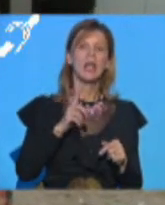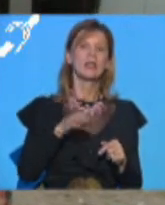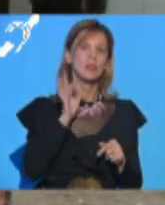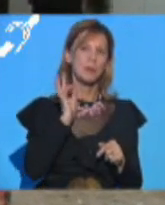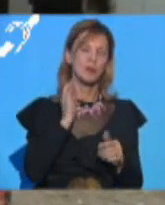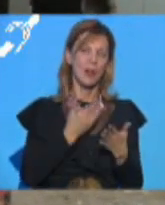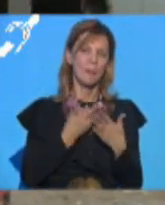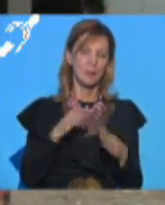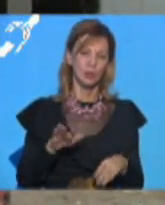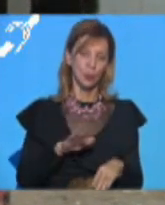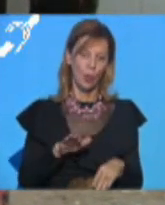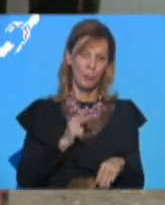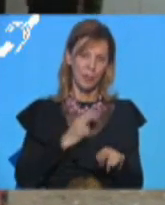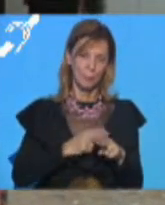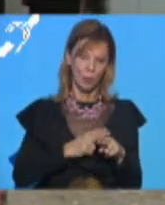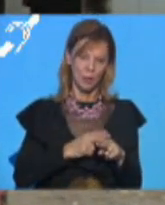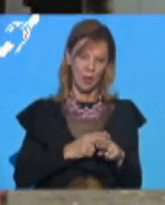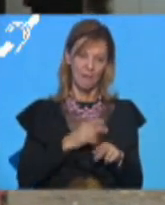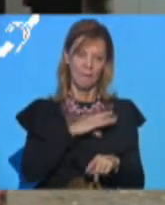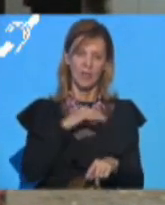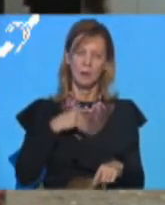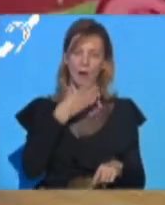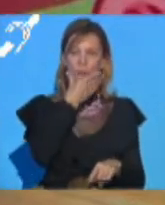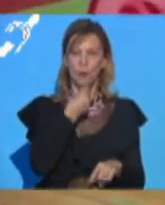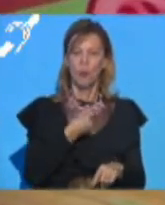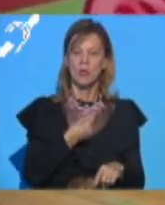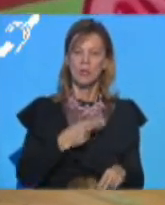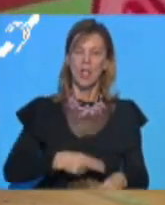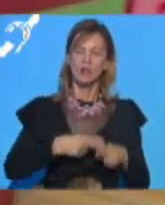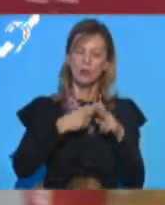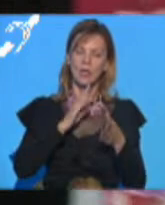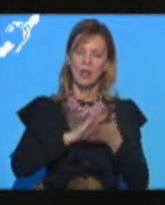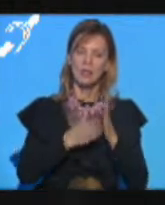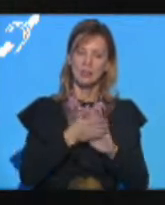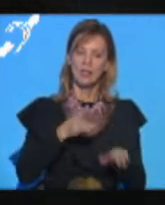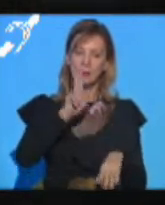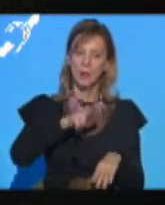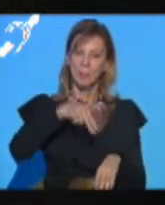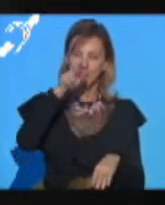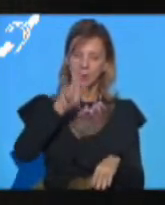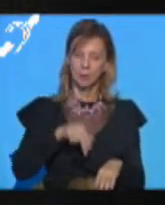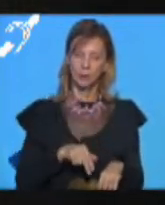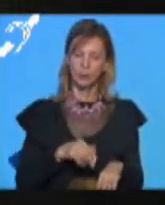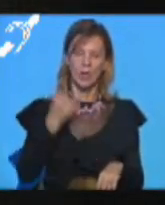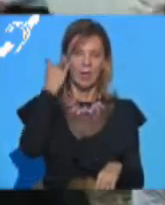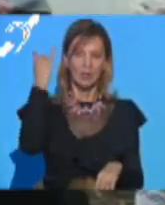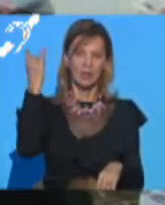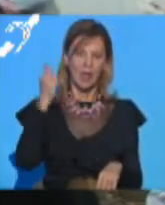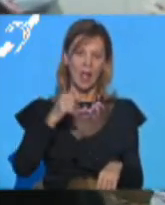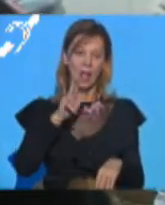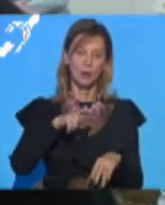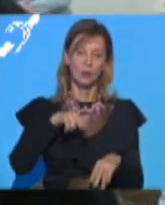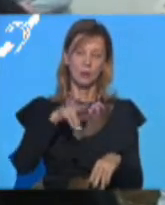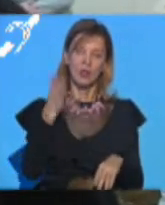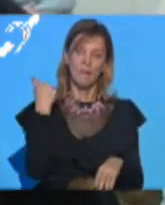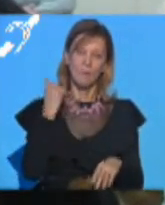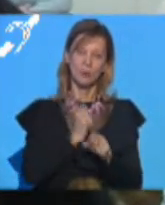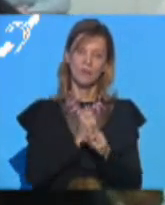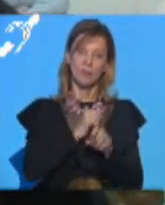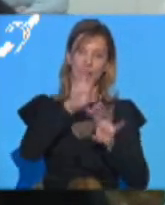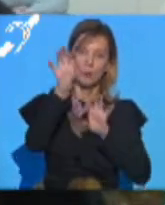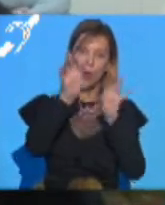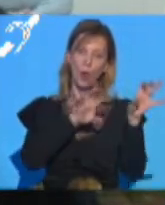unui copil. Vremea frumoasă i-a ajutat pe pictor să încheie lucrările în timp record. Ideea centrală a lucrării a fost să realizăm o